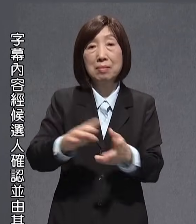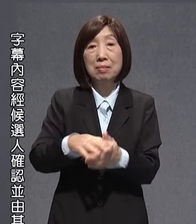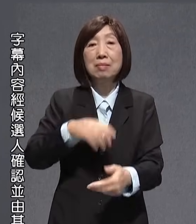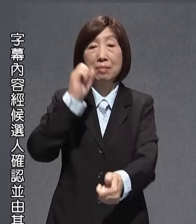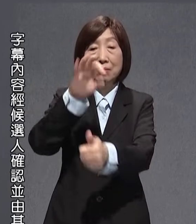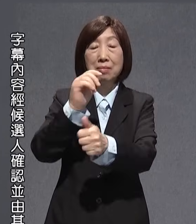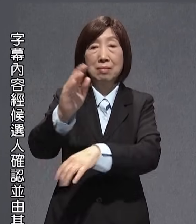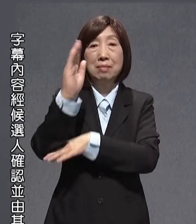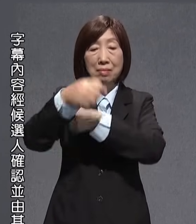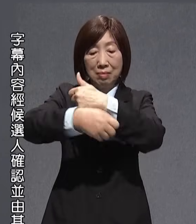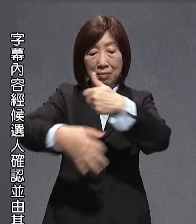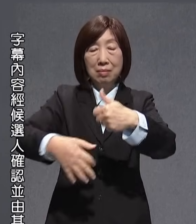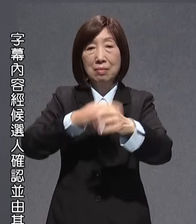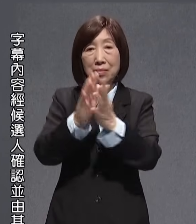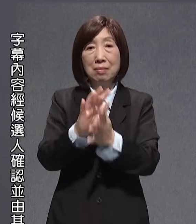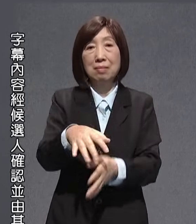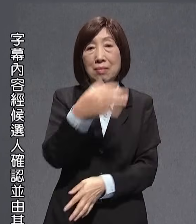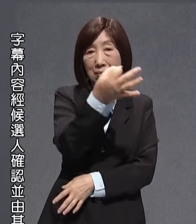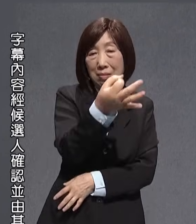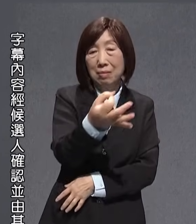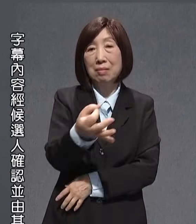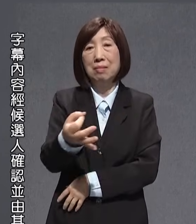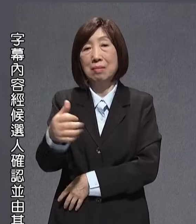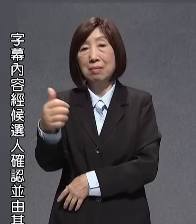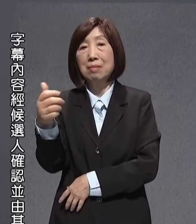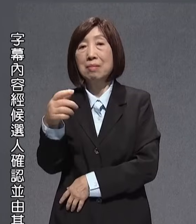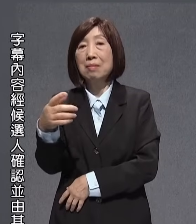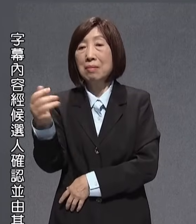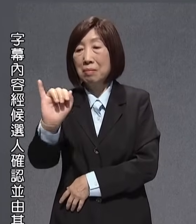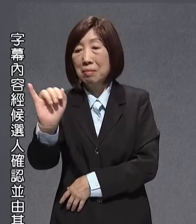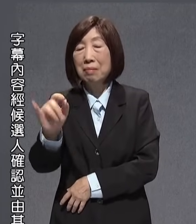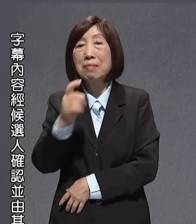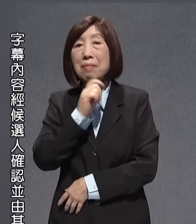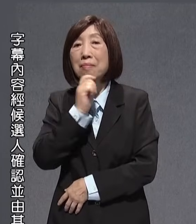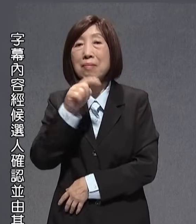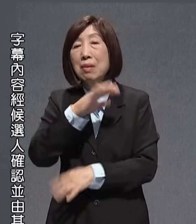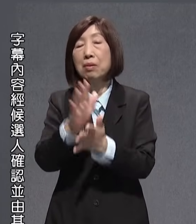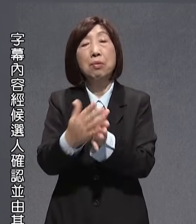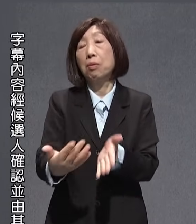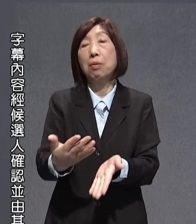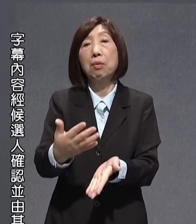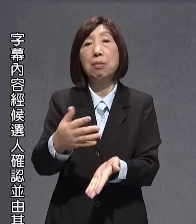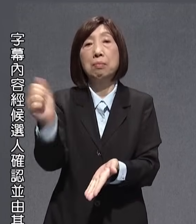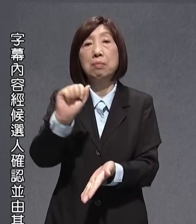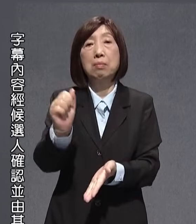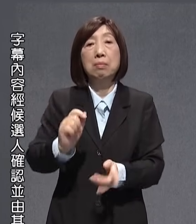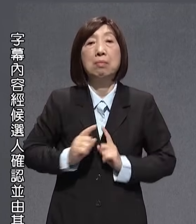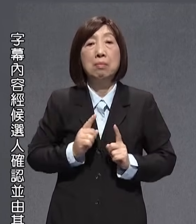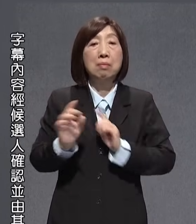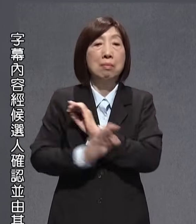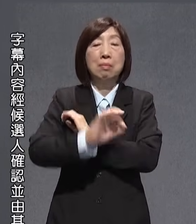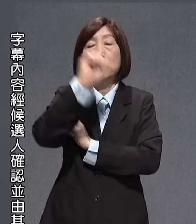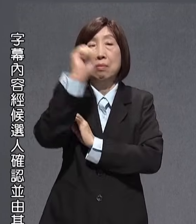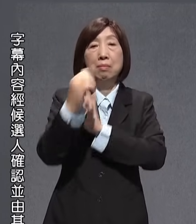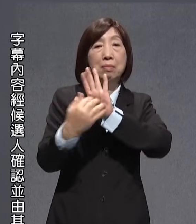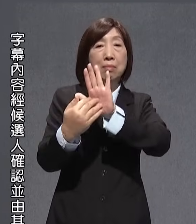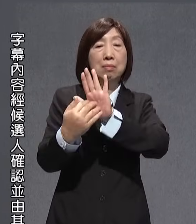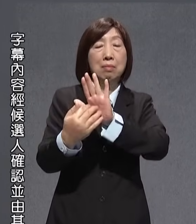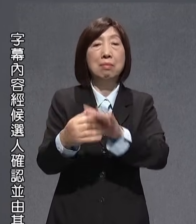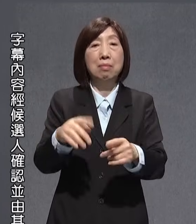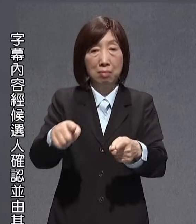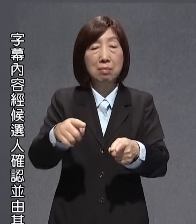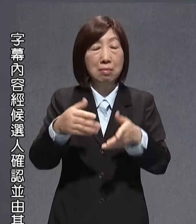标准，财跟色是我最重视的两大纪律，我绝对零容忍。所以这是我最重要